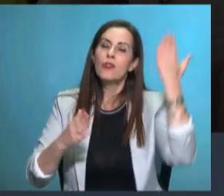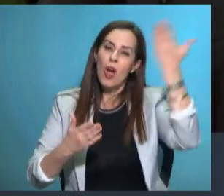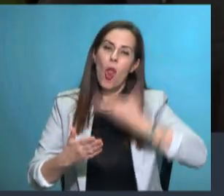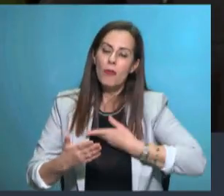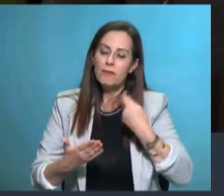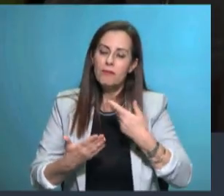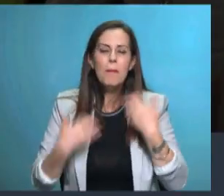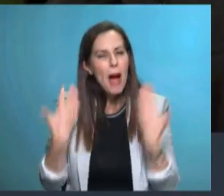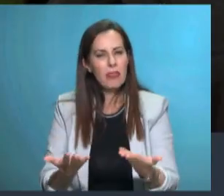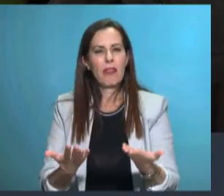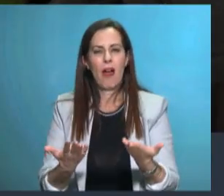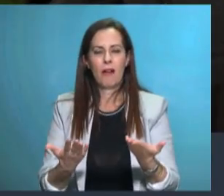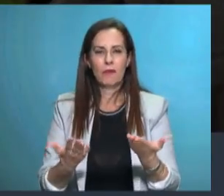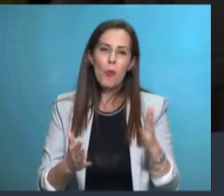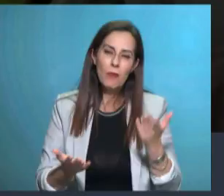אותנו,